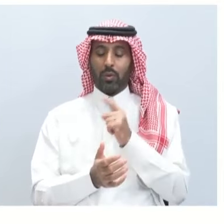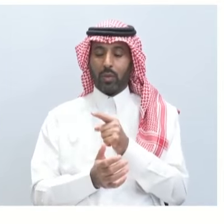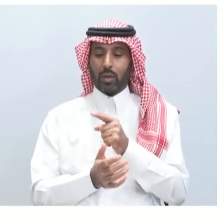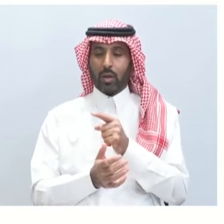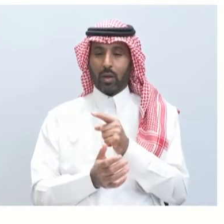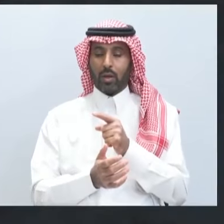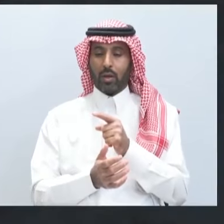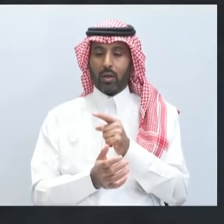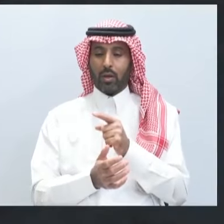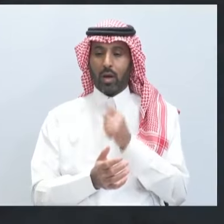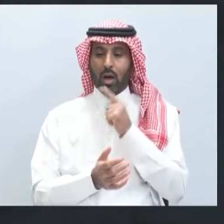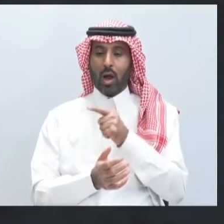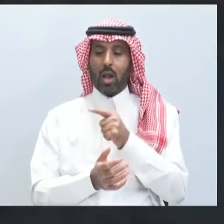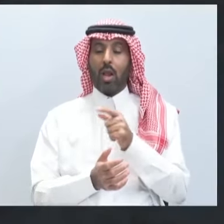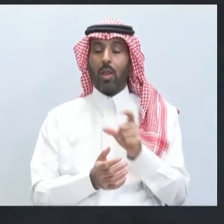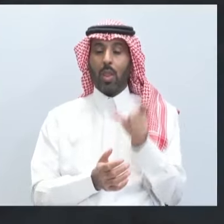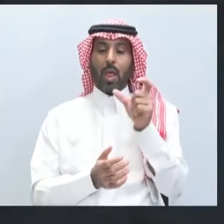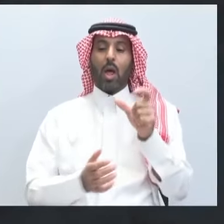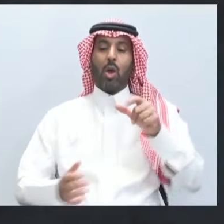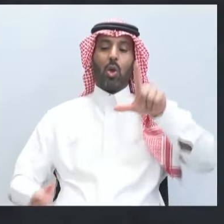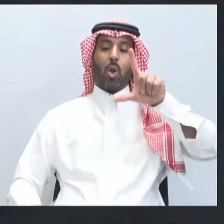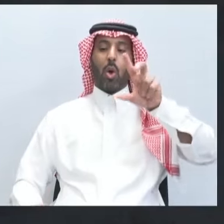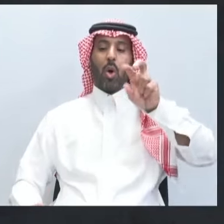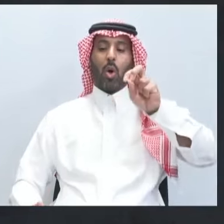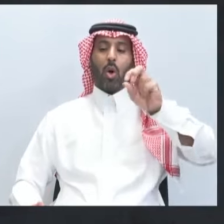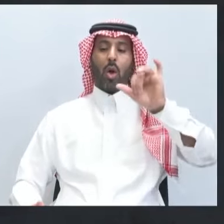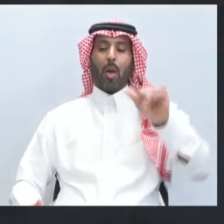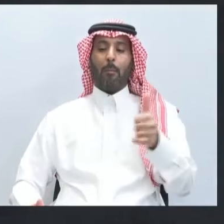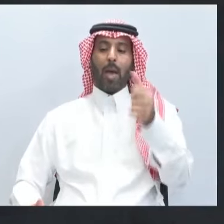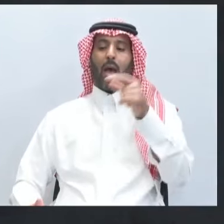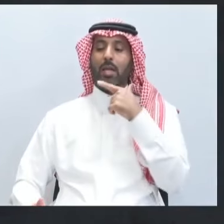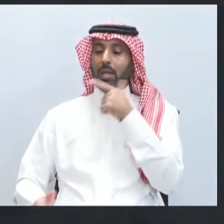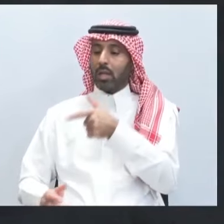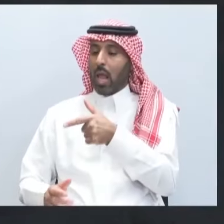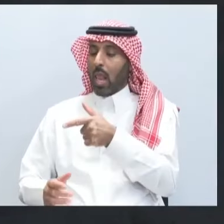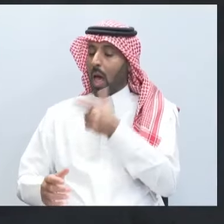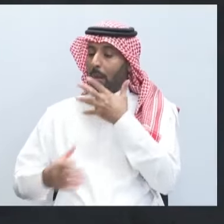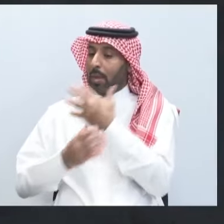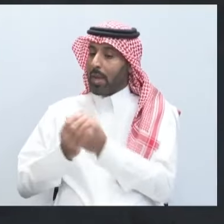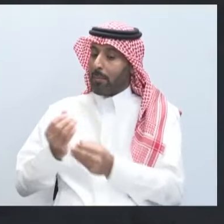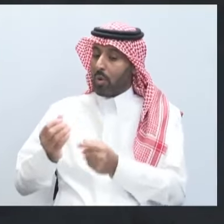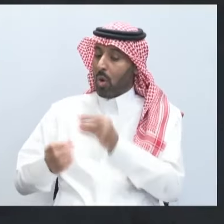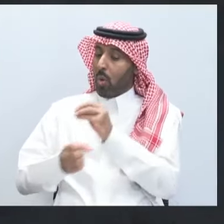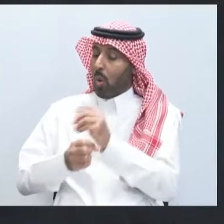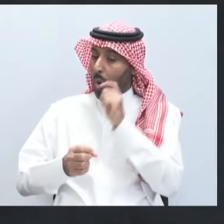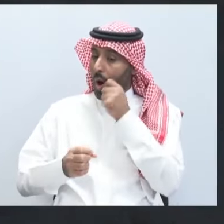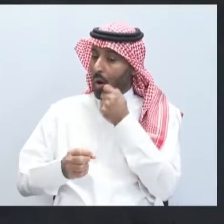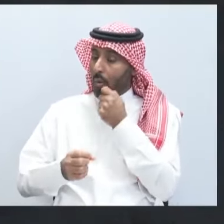وهو يعظه ما معنى كلمه يعظه ما المراد ما المقصود بهذه الكلمه